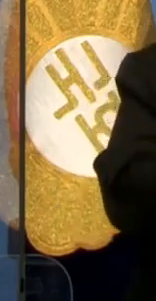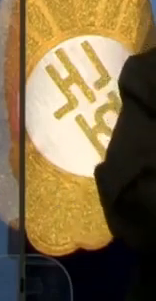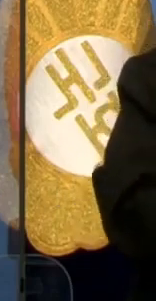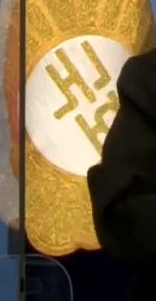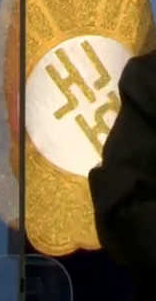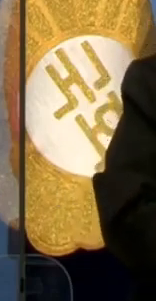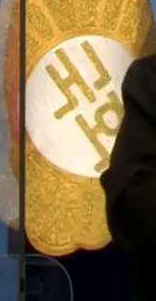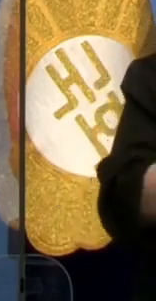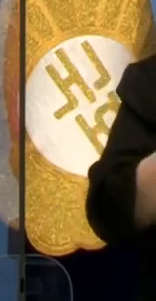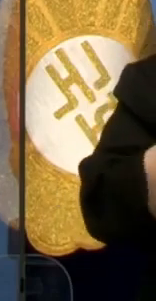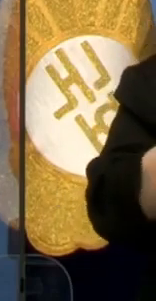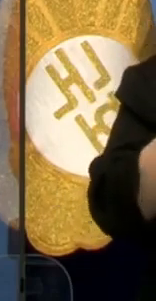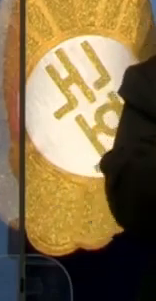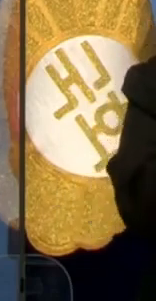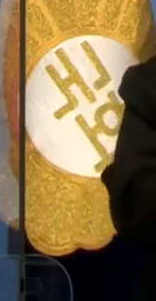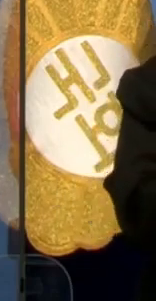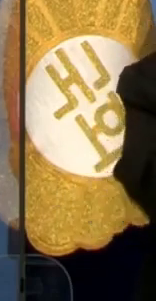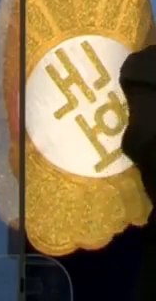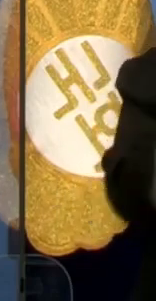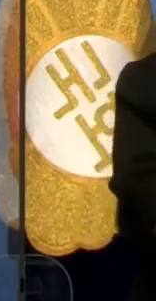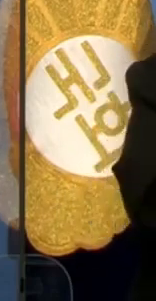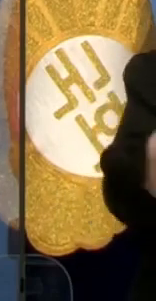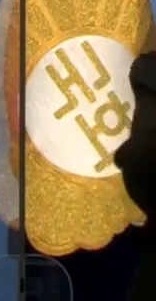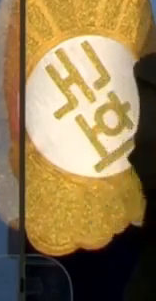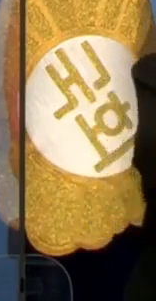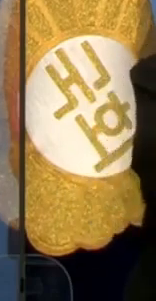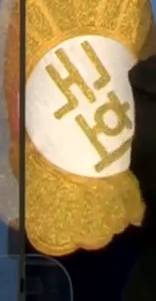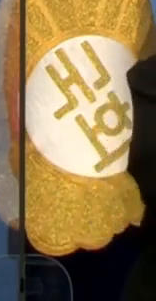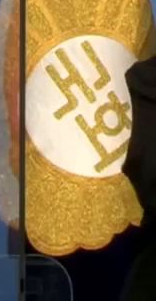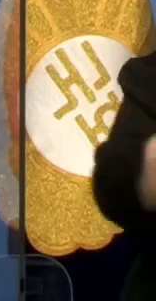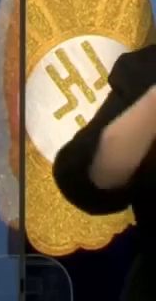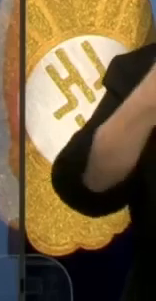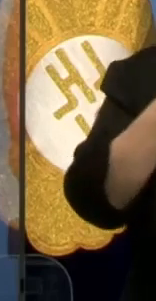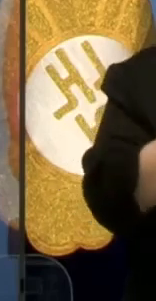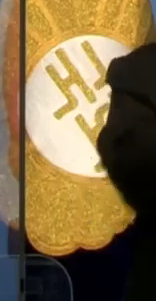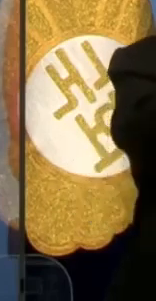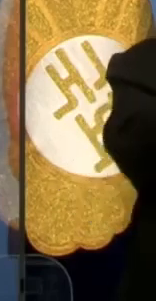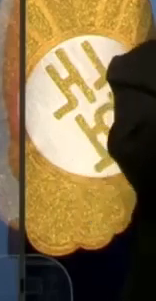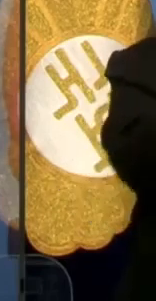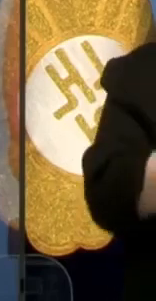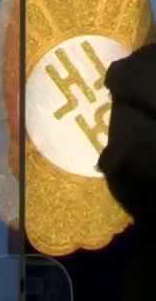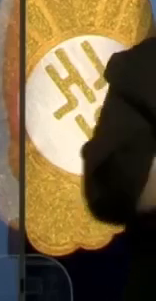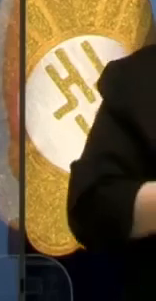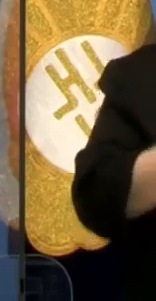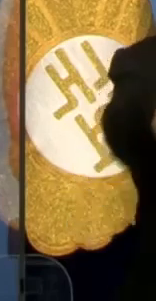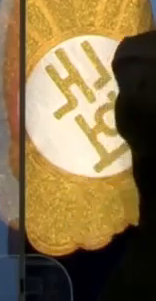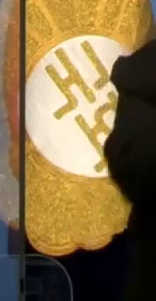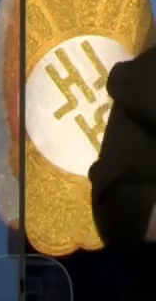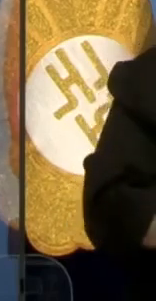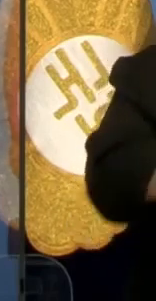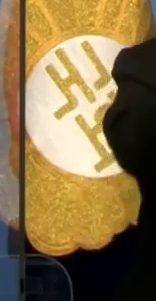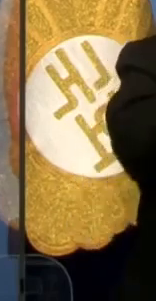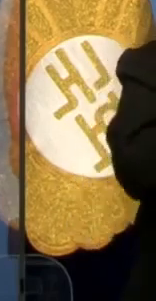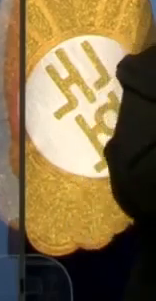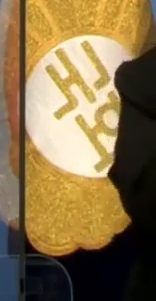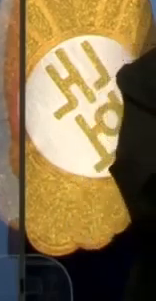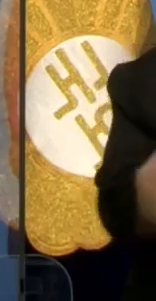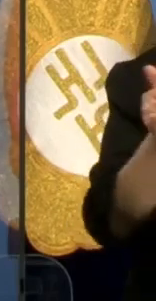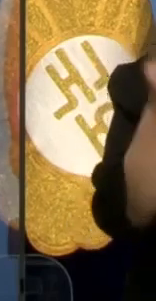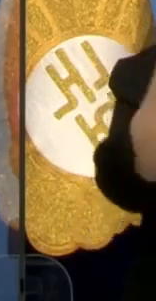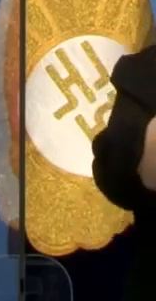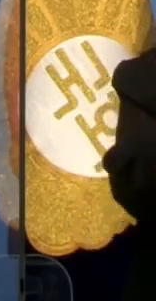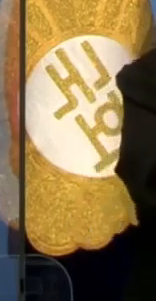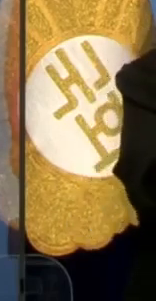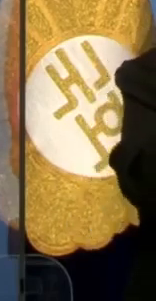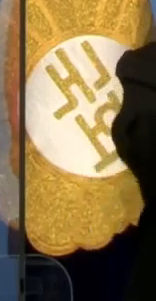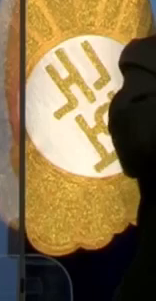친일파에 빗대었습니다. 국회에 들어오기 전 역사학 교수였고 국사편찬위원을 지낸 저는 최 전 원장과 우리 당에